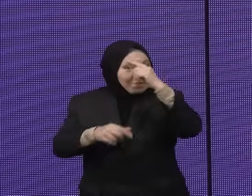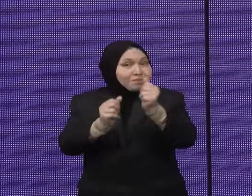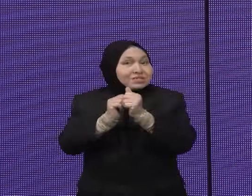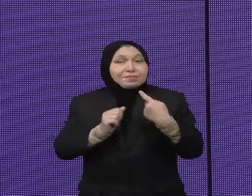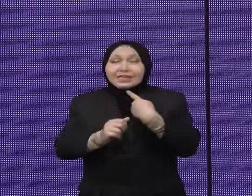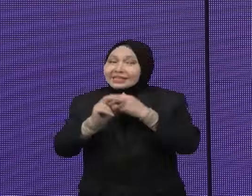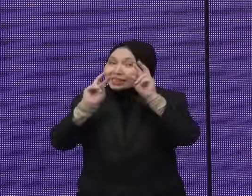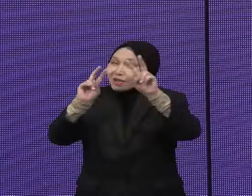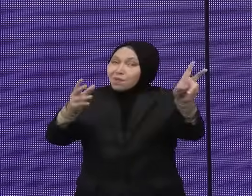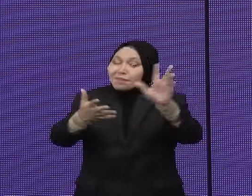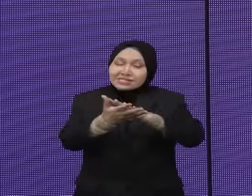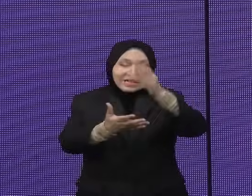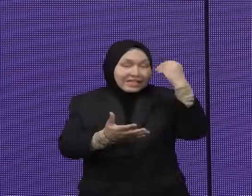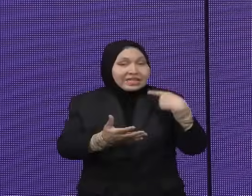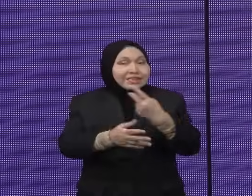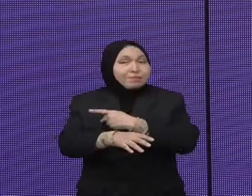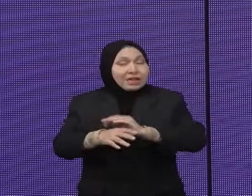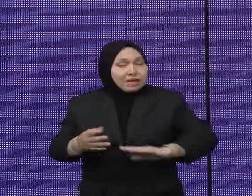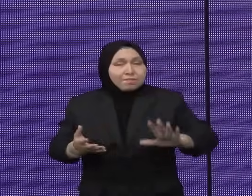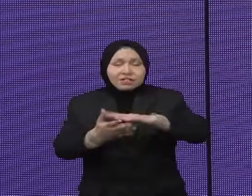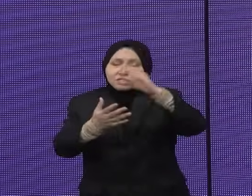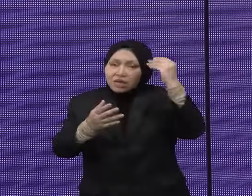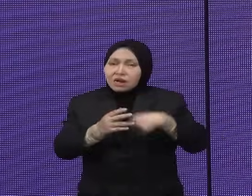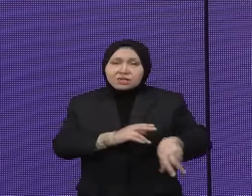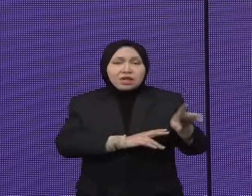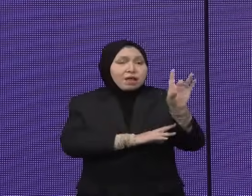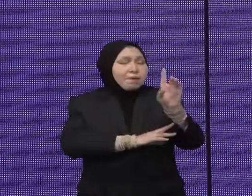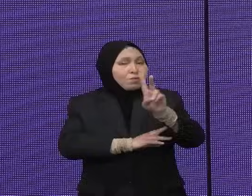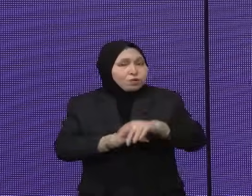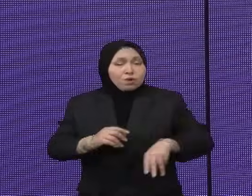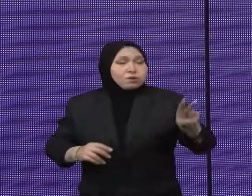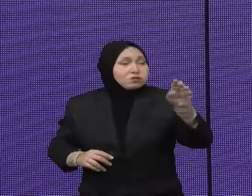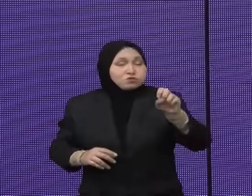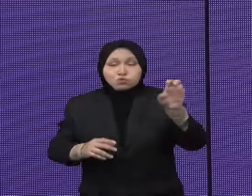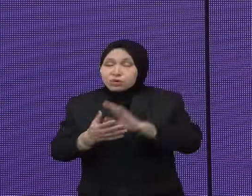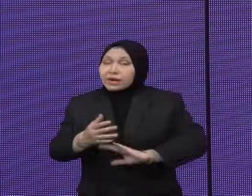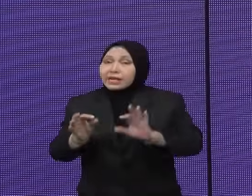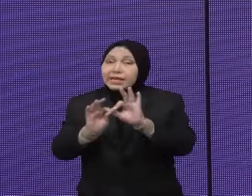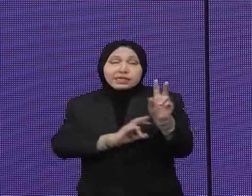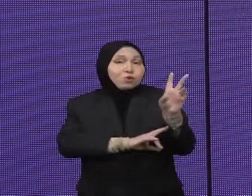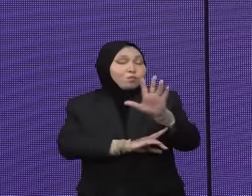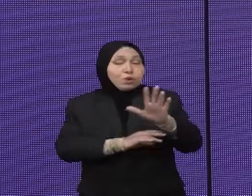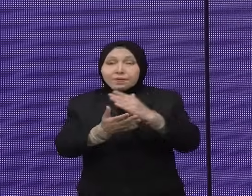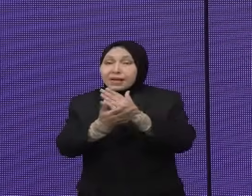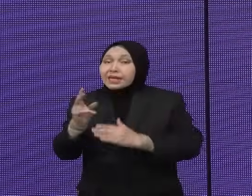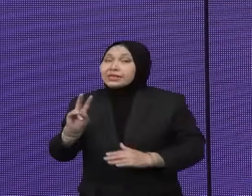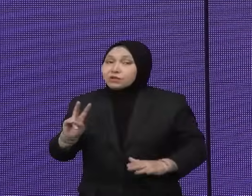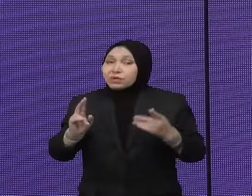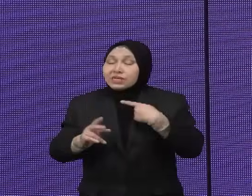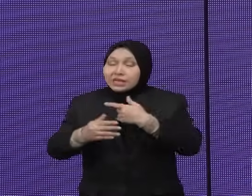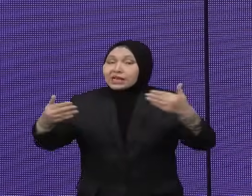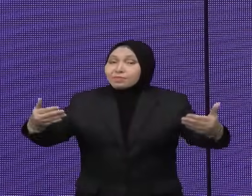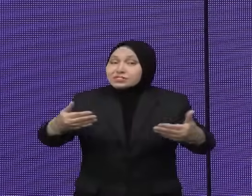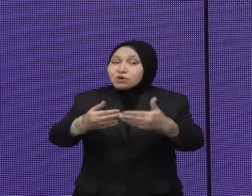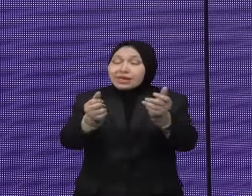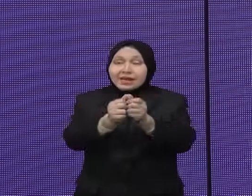meneruskan pengajian kita pada halaman yang ke-82, pada ayat yang ke-25, bahagian yang kedua, dan kita akan menyambung juga